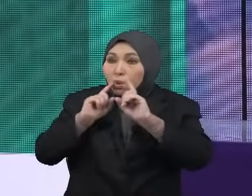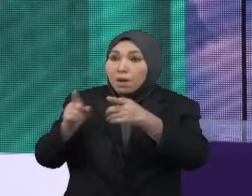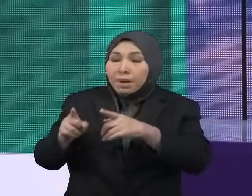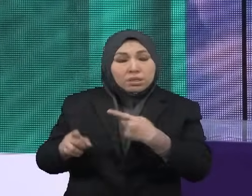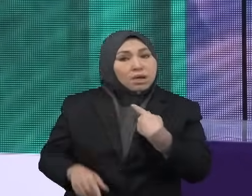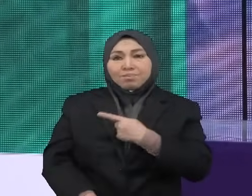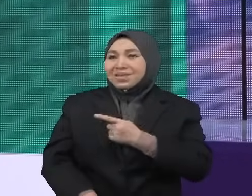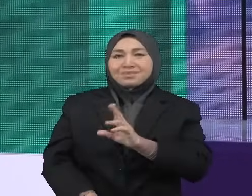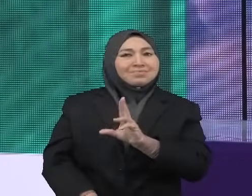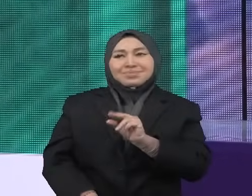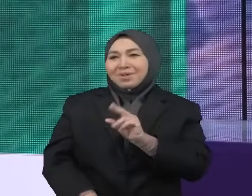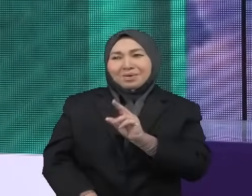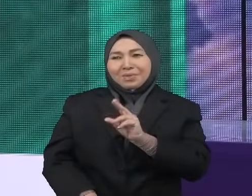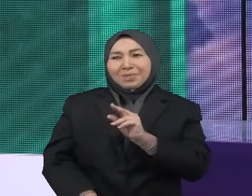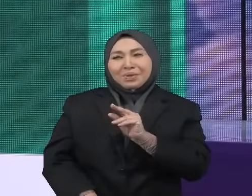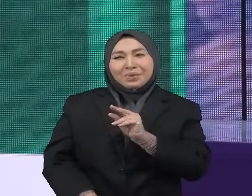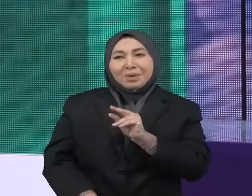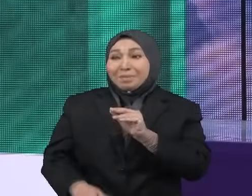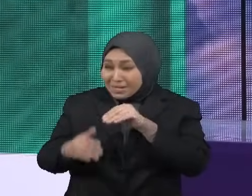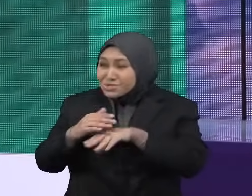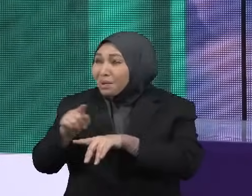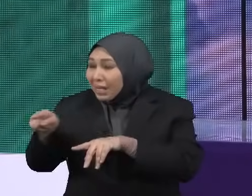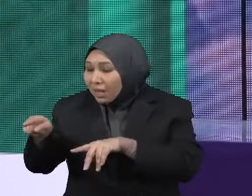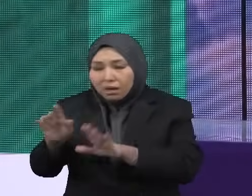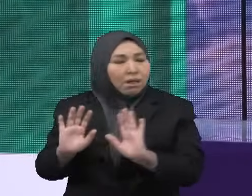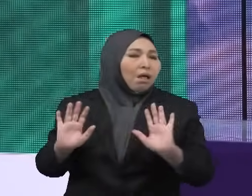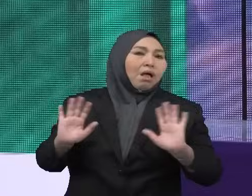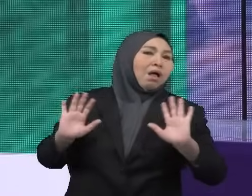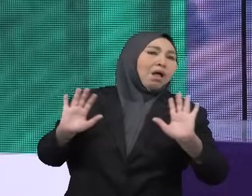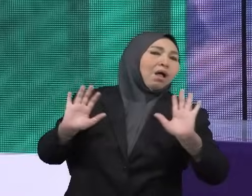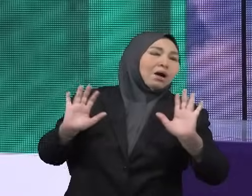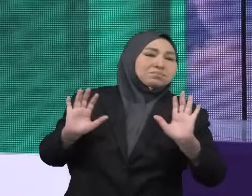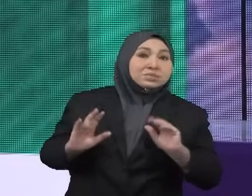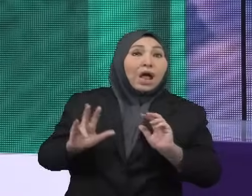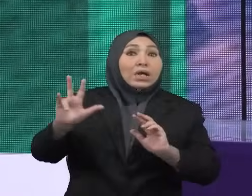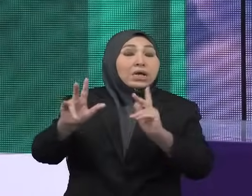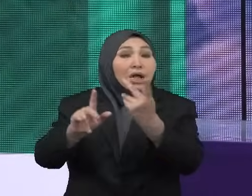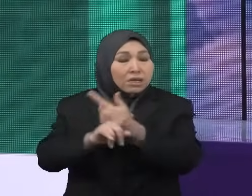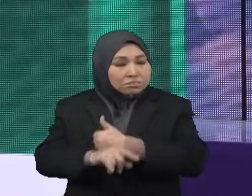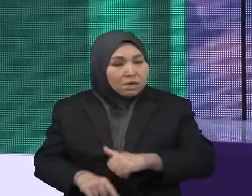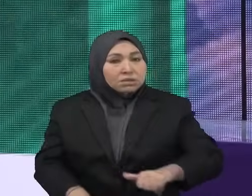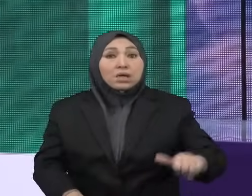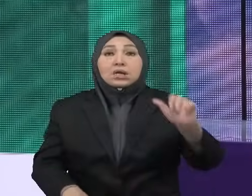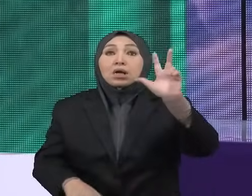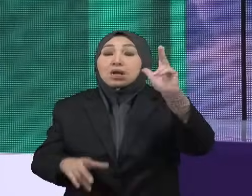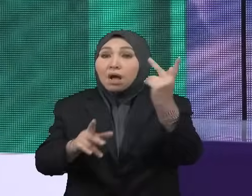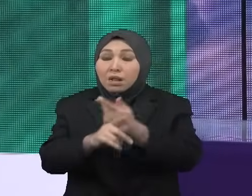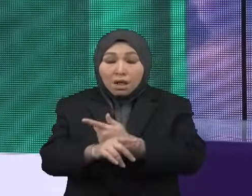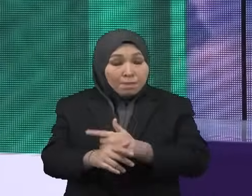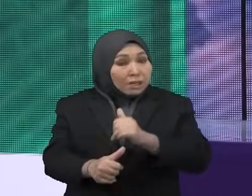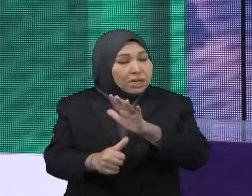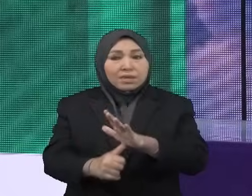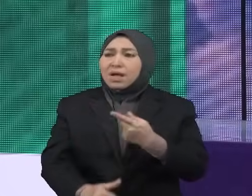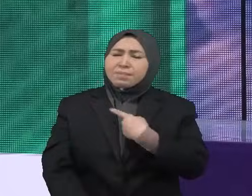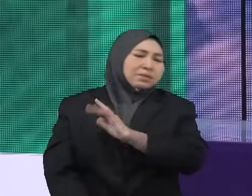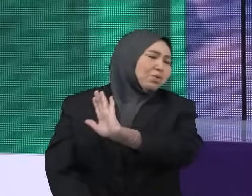lan, tidak sekali-kali, masuk ke dalamnya itu abada. 3 kali taukid, Ustaz, ya. 3 kali penekanan, maksudnya